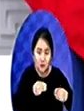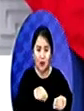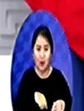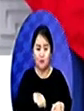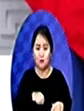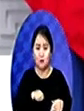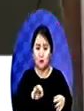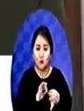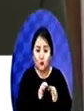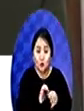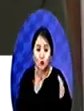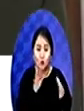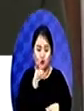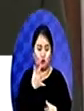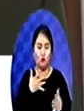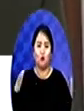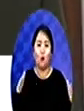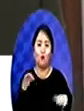том төсөл байгаа юм аа.